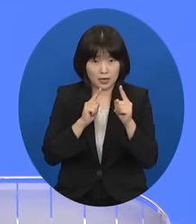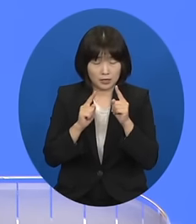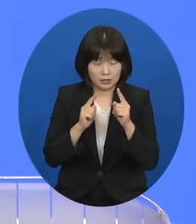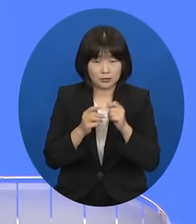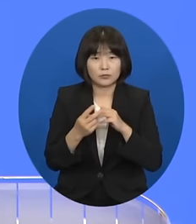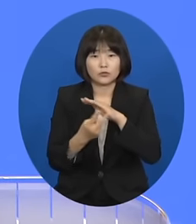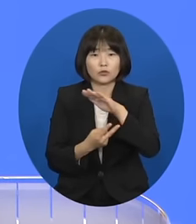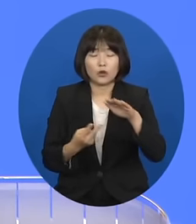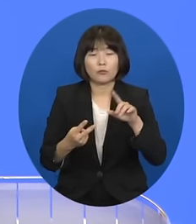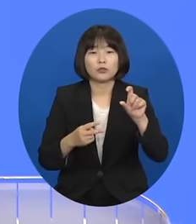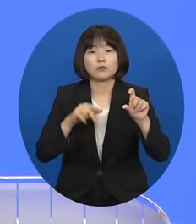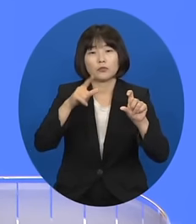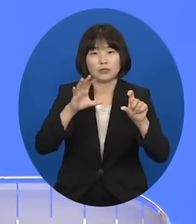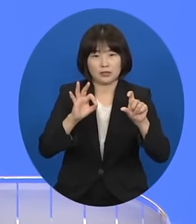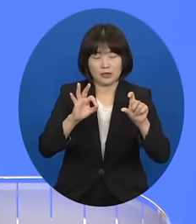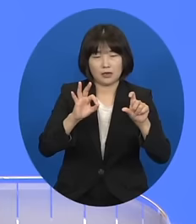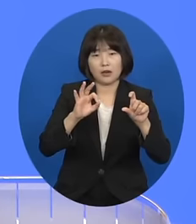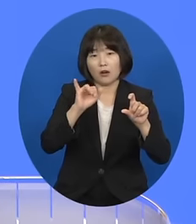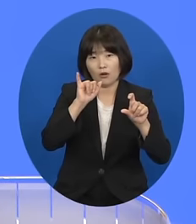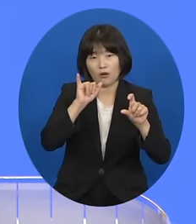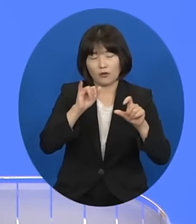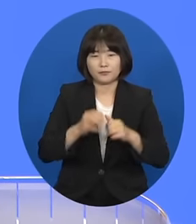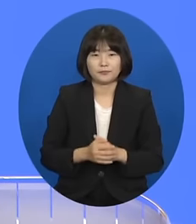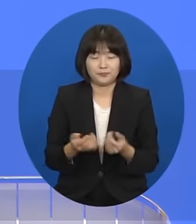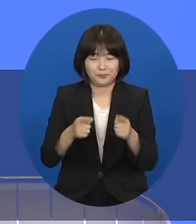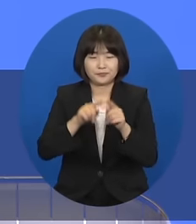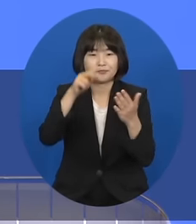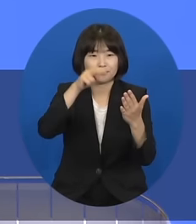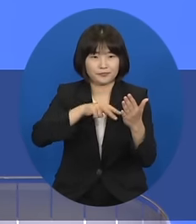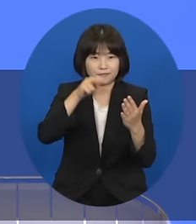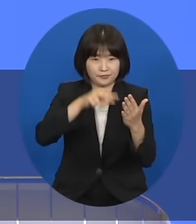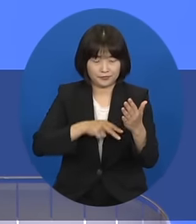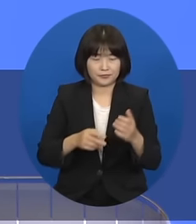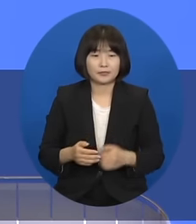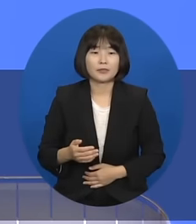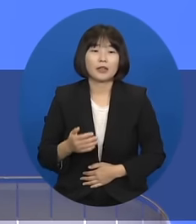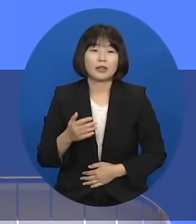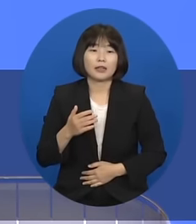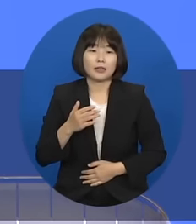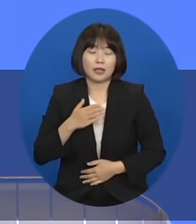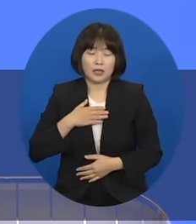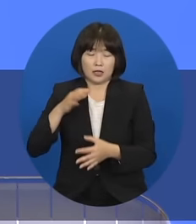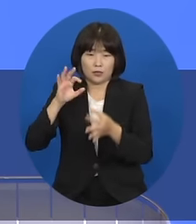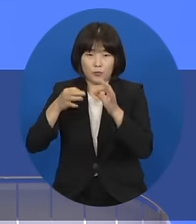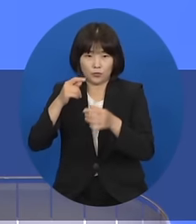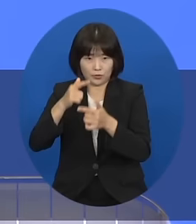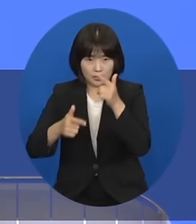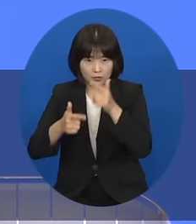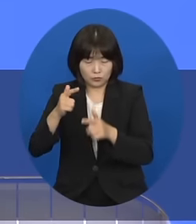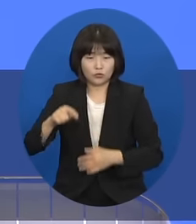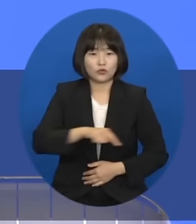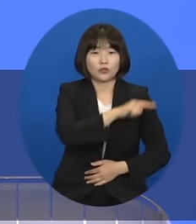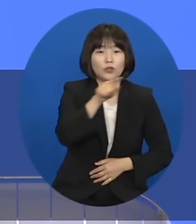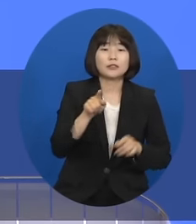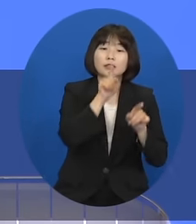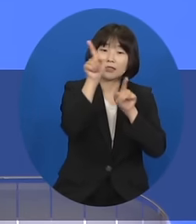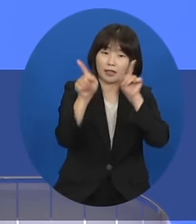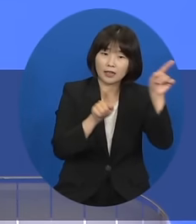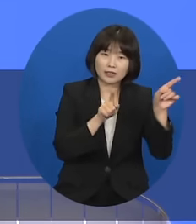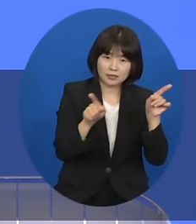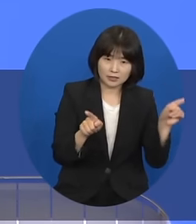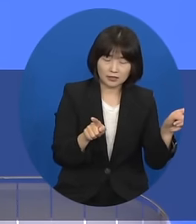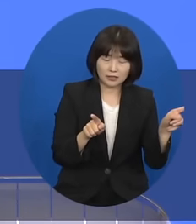요한복음 15장에서 예수님이 하신 말씀이 있습니다. 우리 함께 읽어볼까요? 요한복음 15장 5절에 나는 포도나무요 너희는